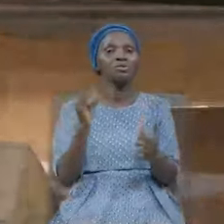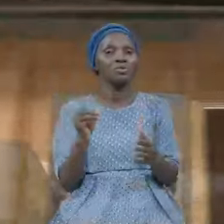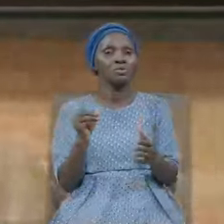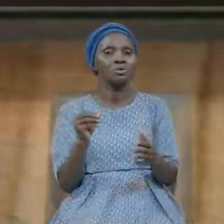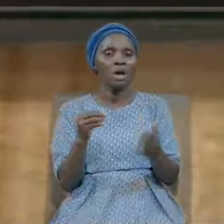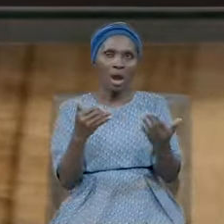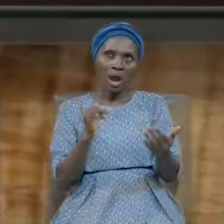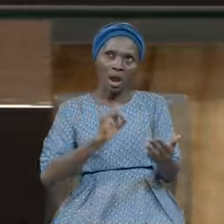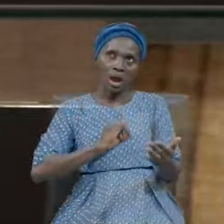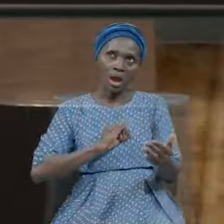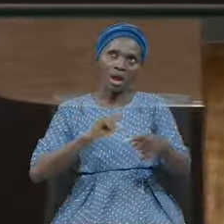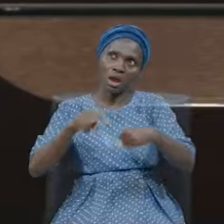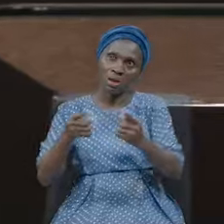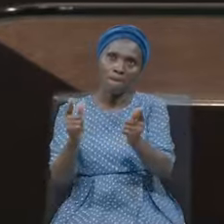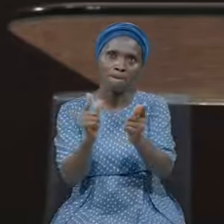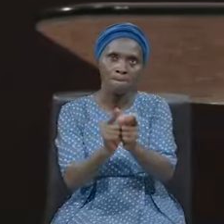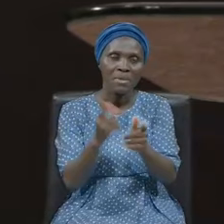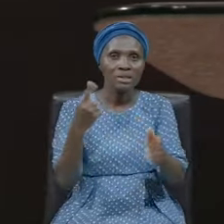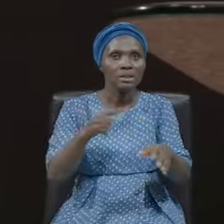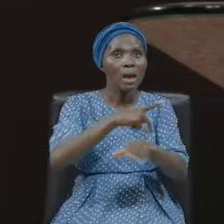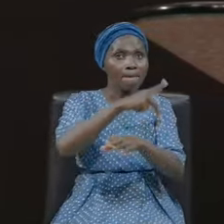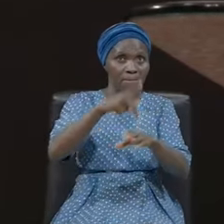directeur et j'ai dit au directeur que